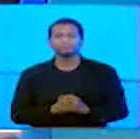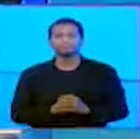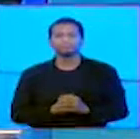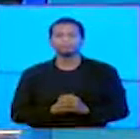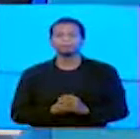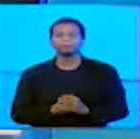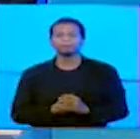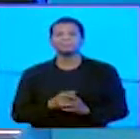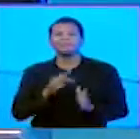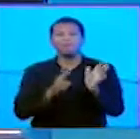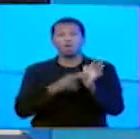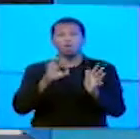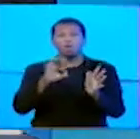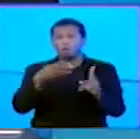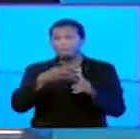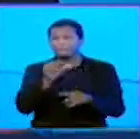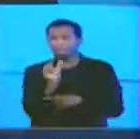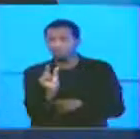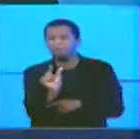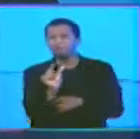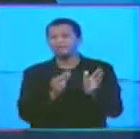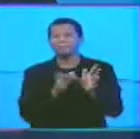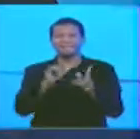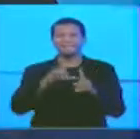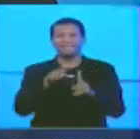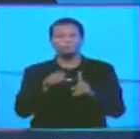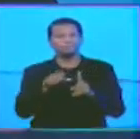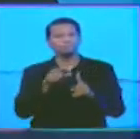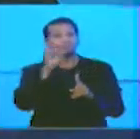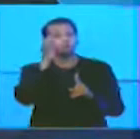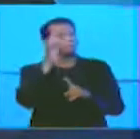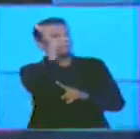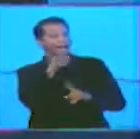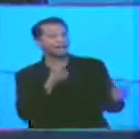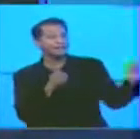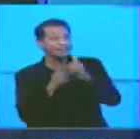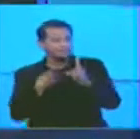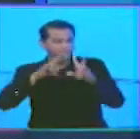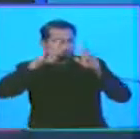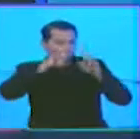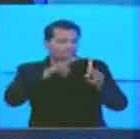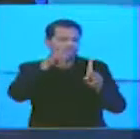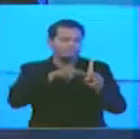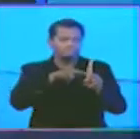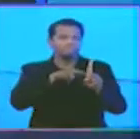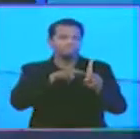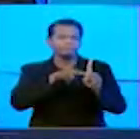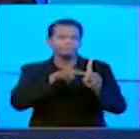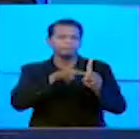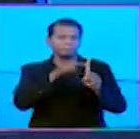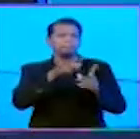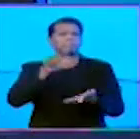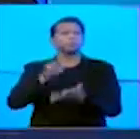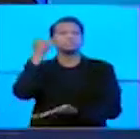Hai cuma selain Michael Yukino Bu De fretes memenuhi panggilan penyidik Polda Metro Jaya untuk diperiksa sebagai tersangka dalam video